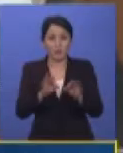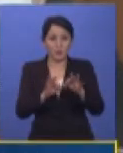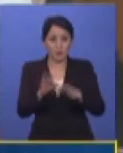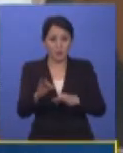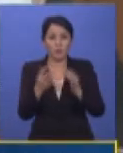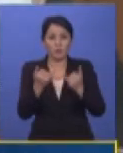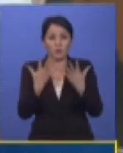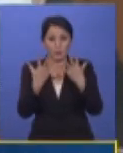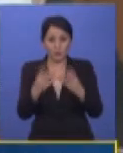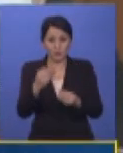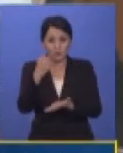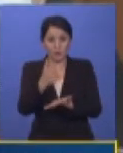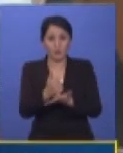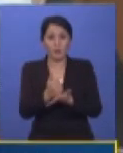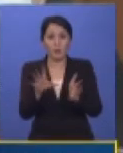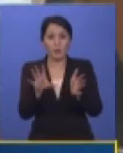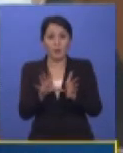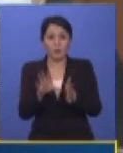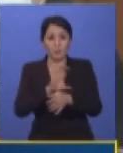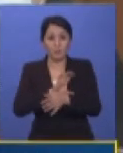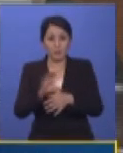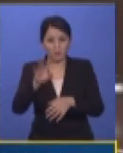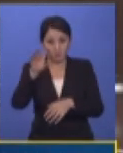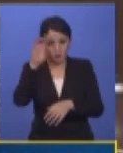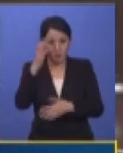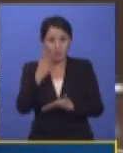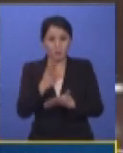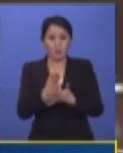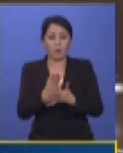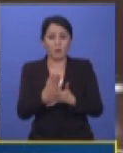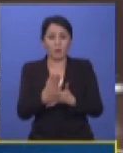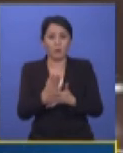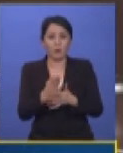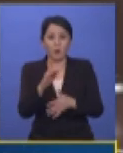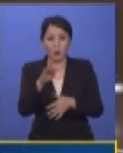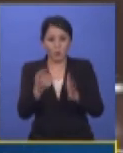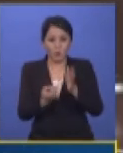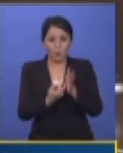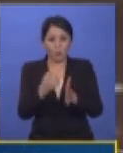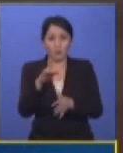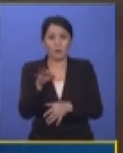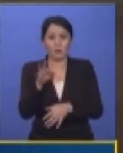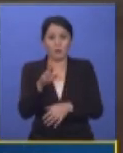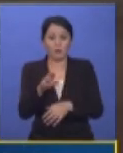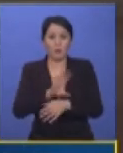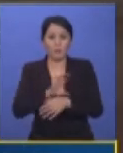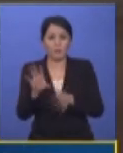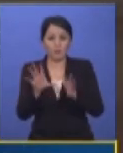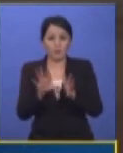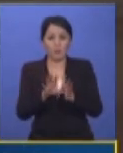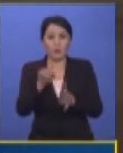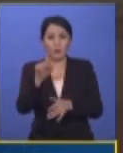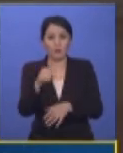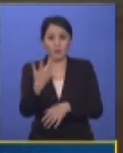отраслей на сегодняшний день основной энерго производства страны осуществляется за счет угольной генерации выработка электроэнергии от